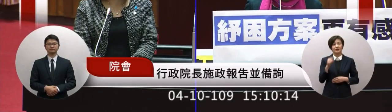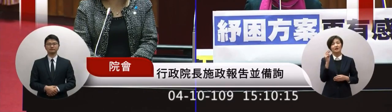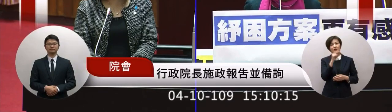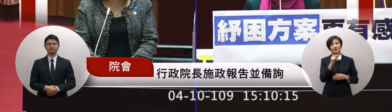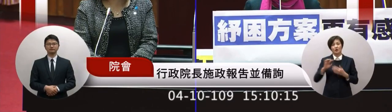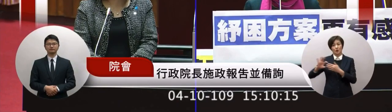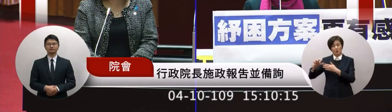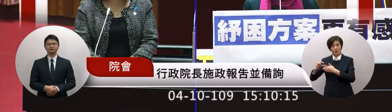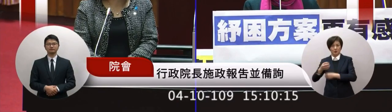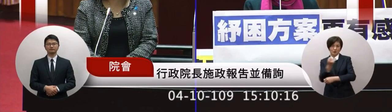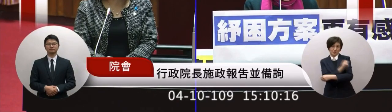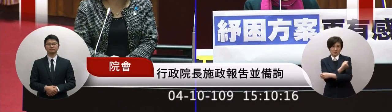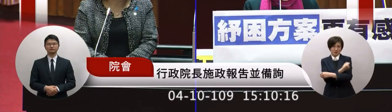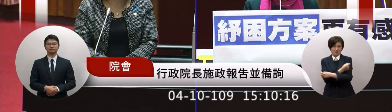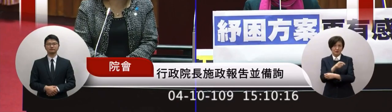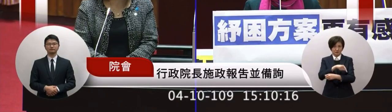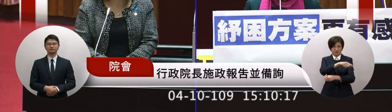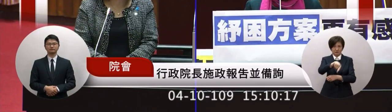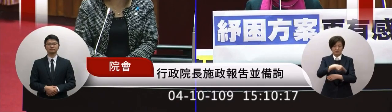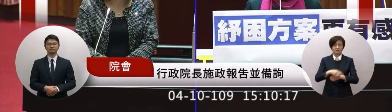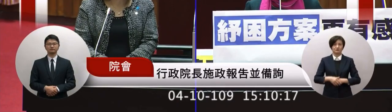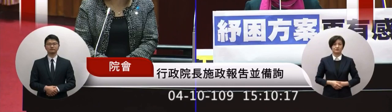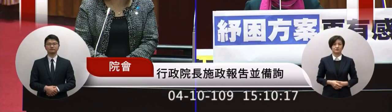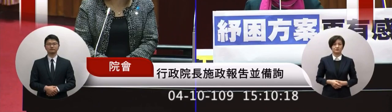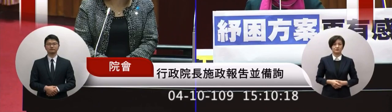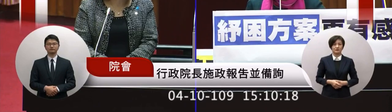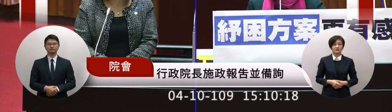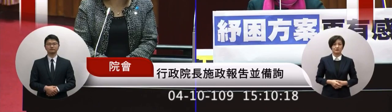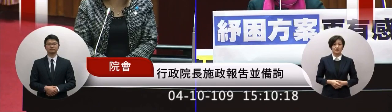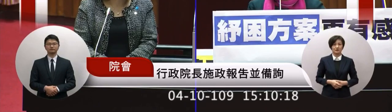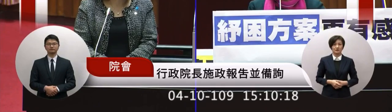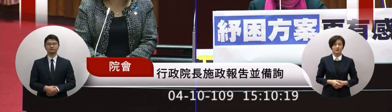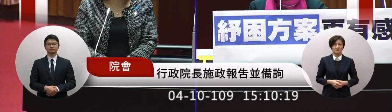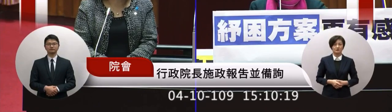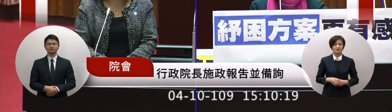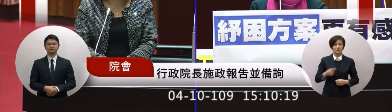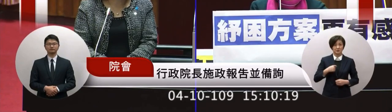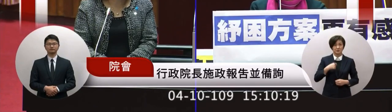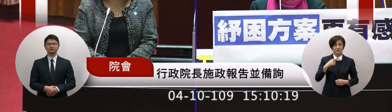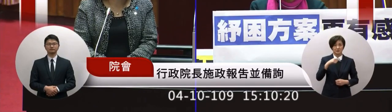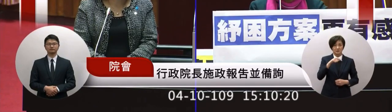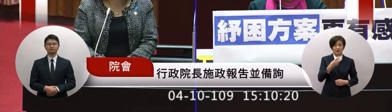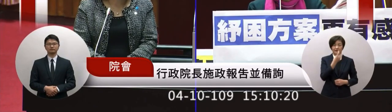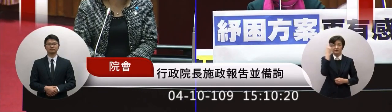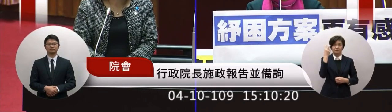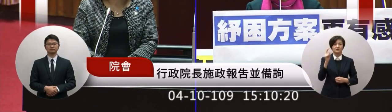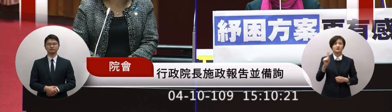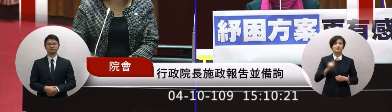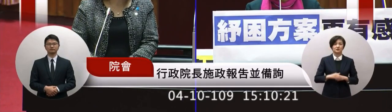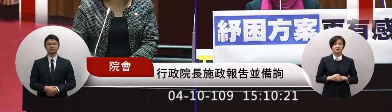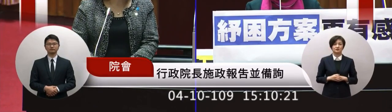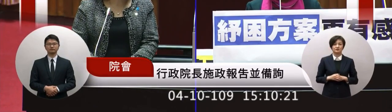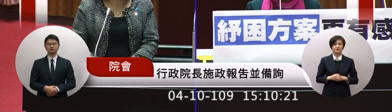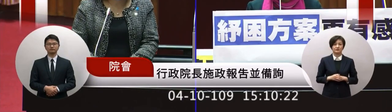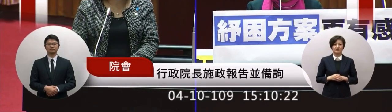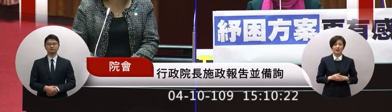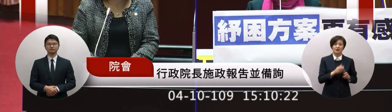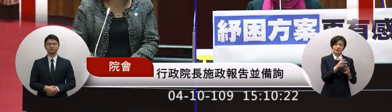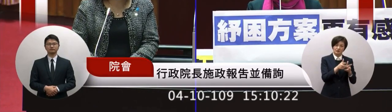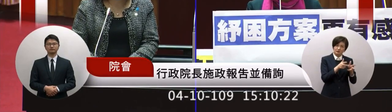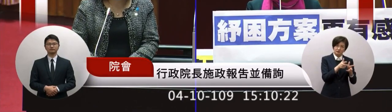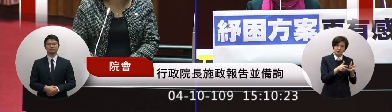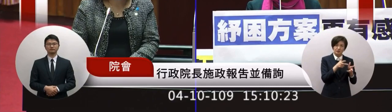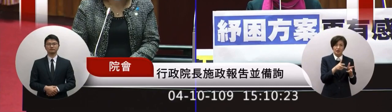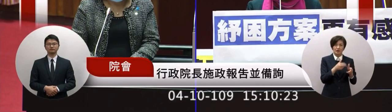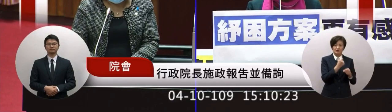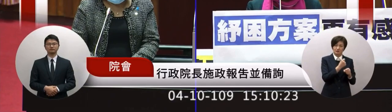籍移工的部分，那外籍移工啊，我们看到常常就是常住没有分开来这